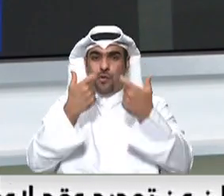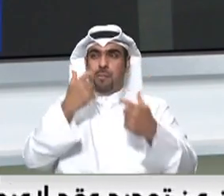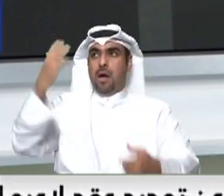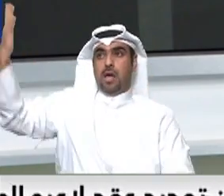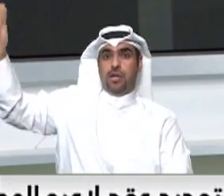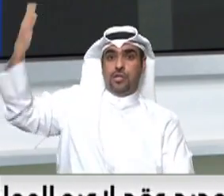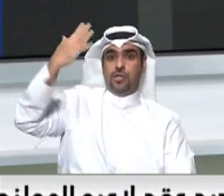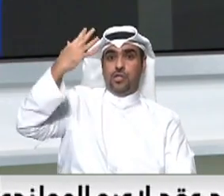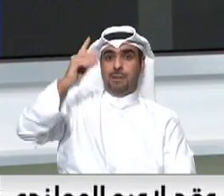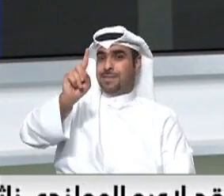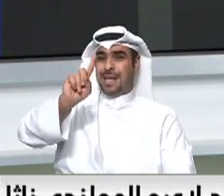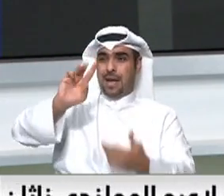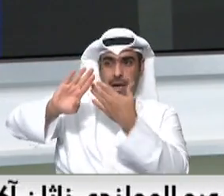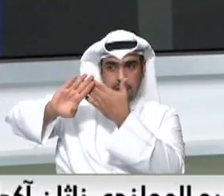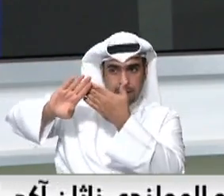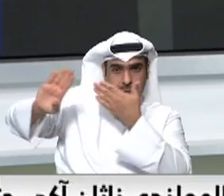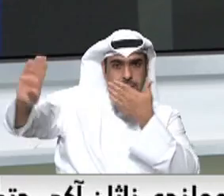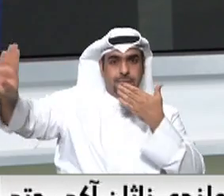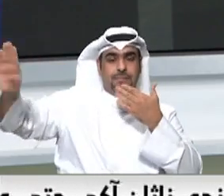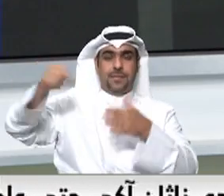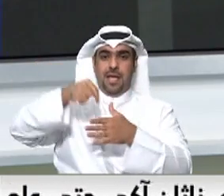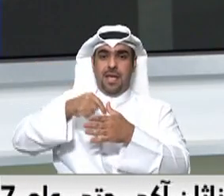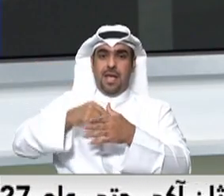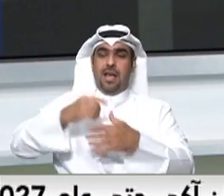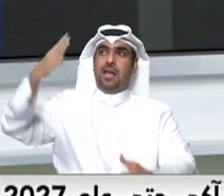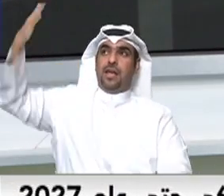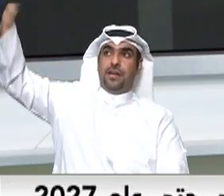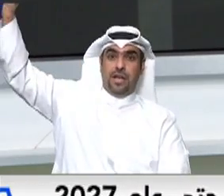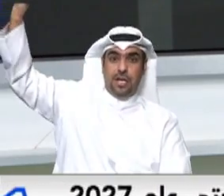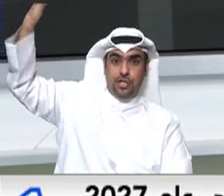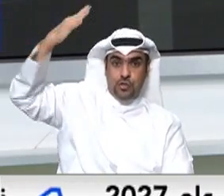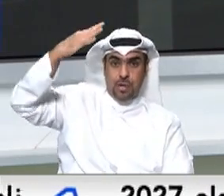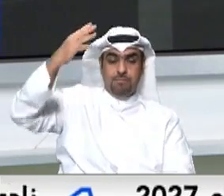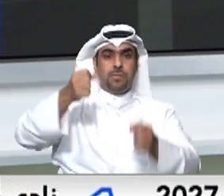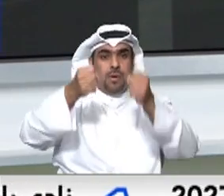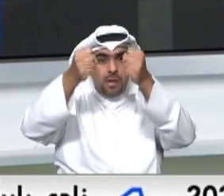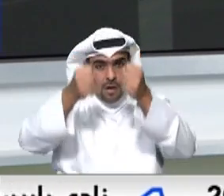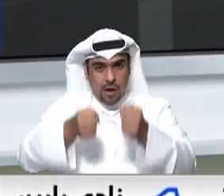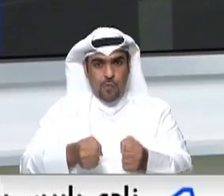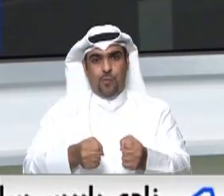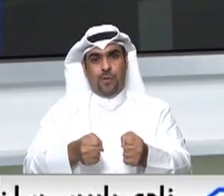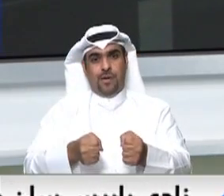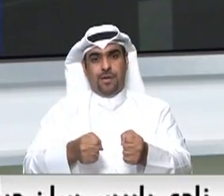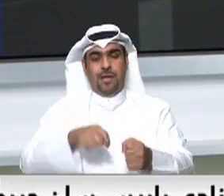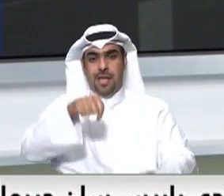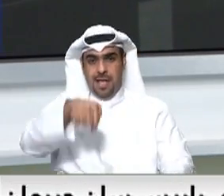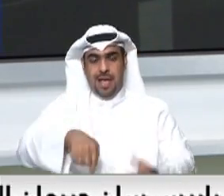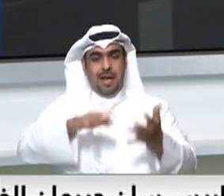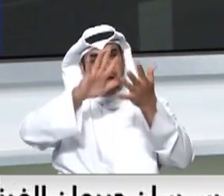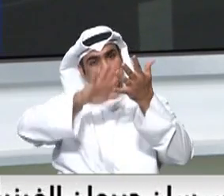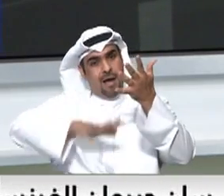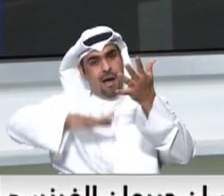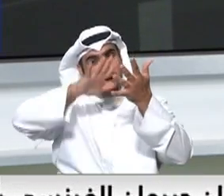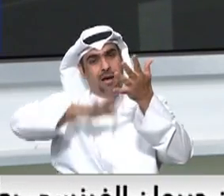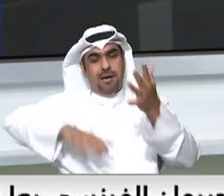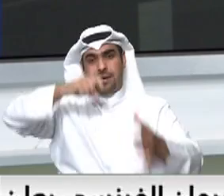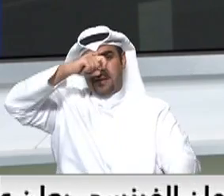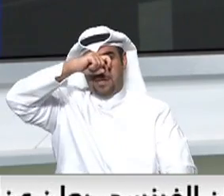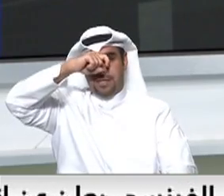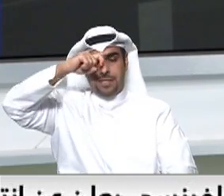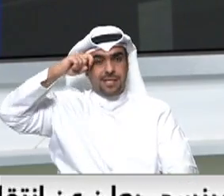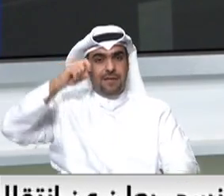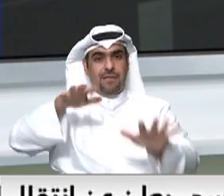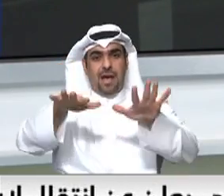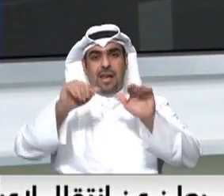خلال فتره الظهيره زوايا سقوط اشعه الشمس لا تزال مرتفعه نسبيا هذا اخر مواسم الصيف